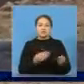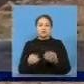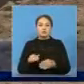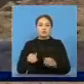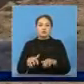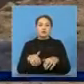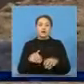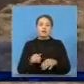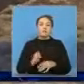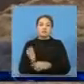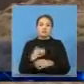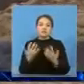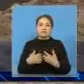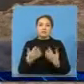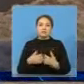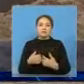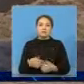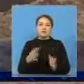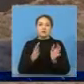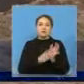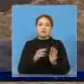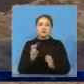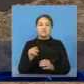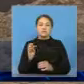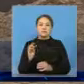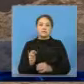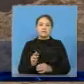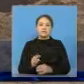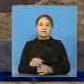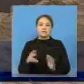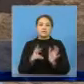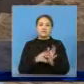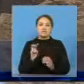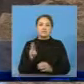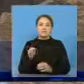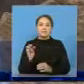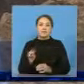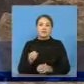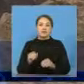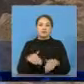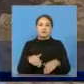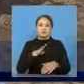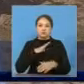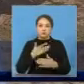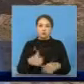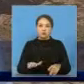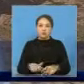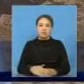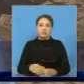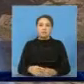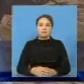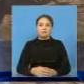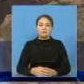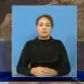жатыр. Осы уақытқа дейін уже 9 километрдің 8 километр қазылып қойды. 1 километрде екі жақтан екеуі қасып келе